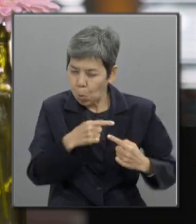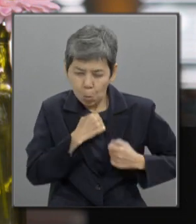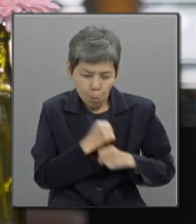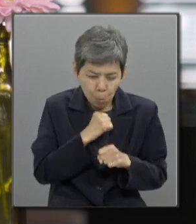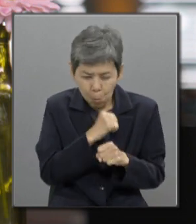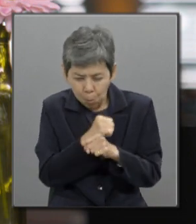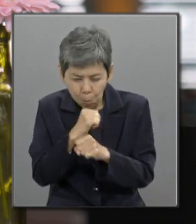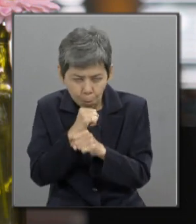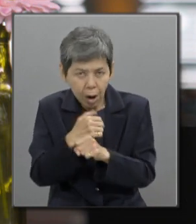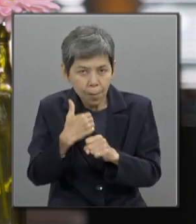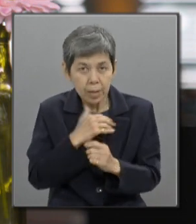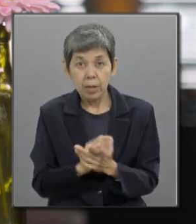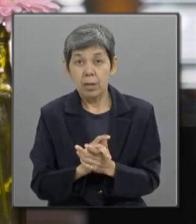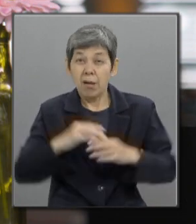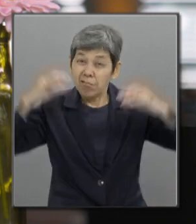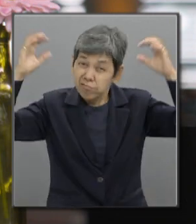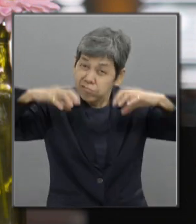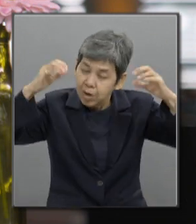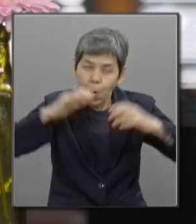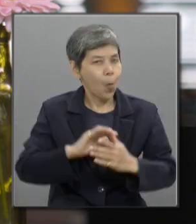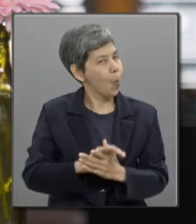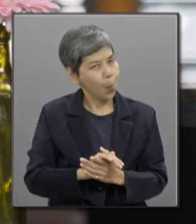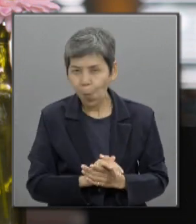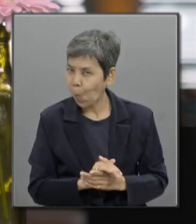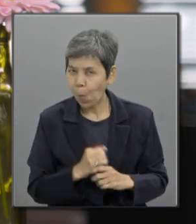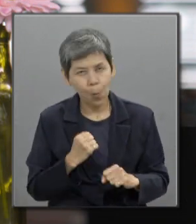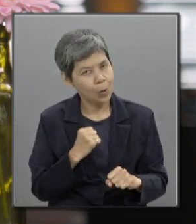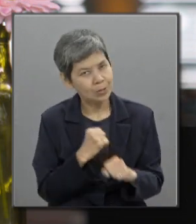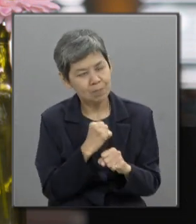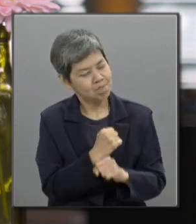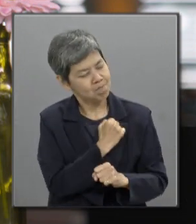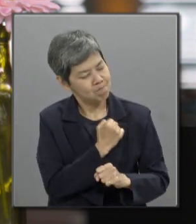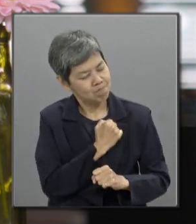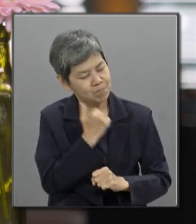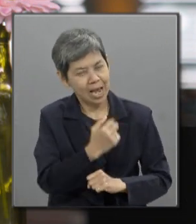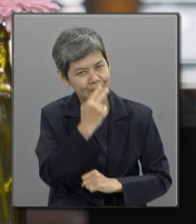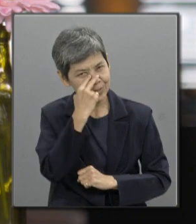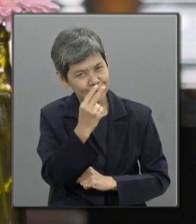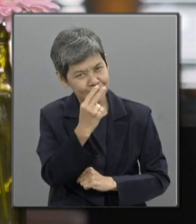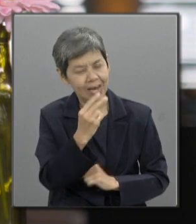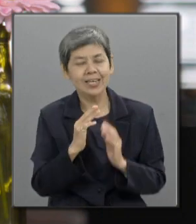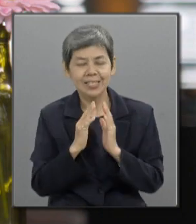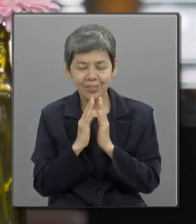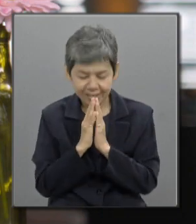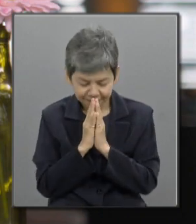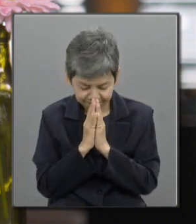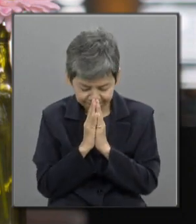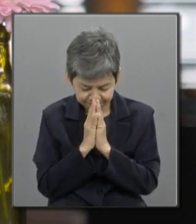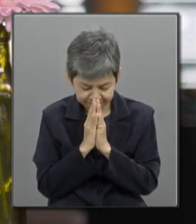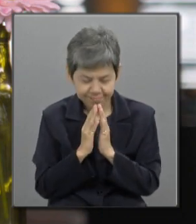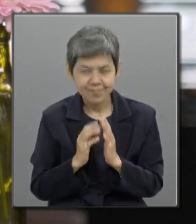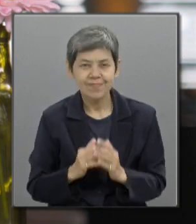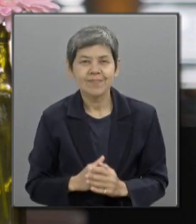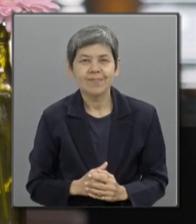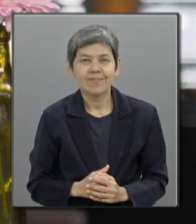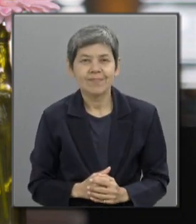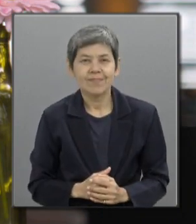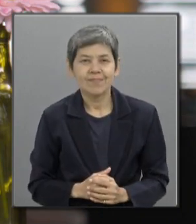ที่ถึงแม้ว่าฝนฟ้าจะตกแต่ทุกคนก็ยังสู้ค่ะลากันไปด้วยภาพนี้สวัสดีค่ะ